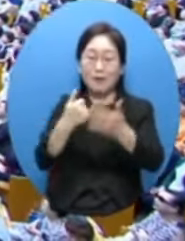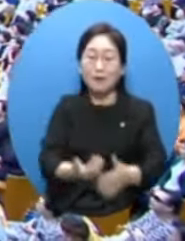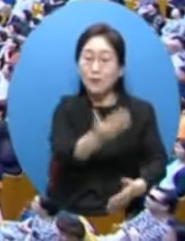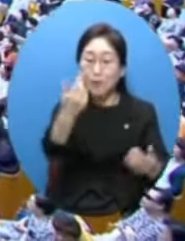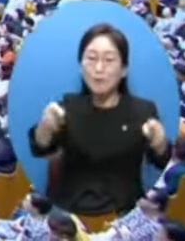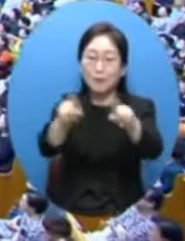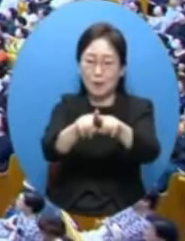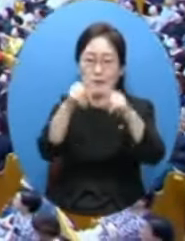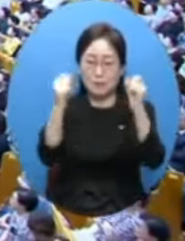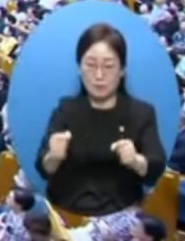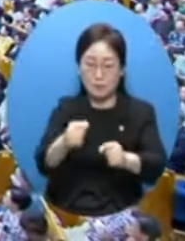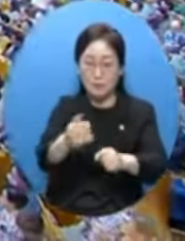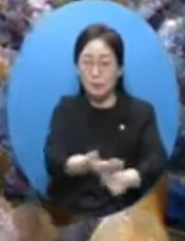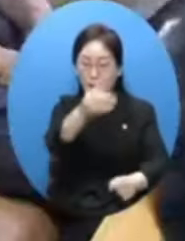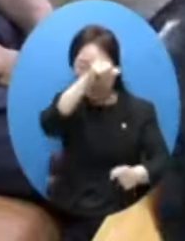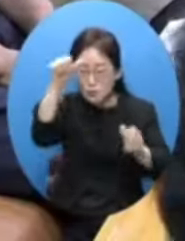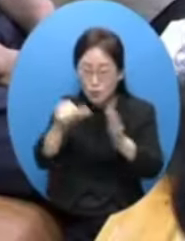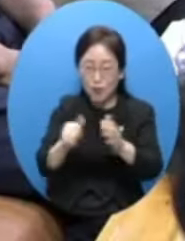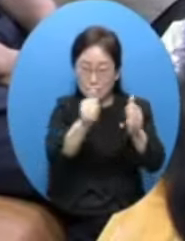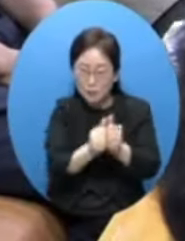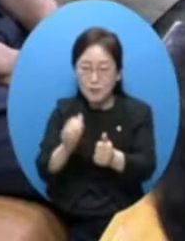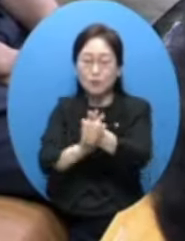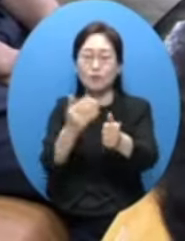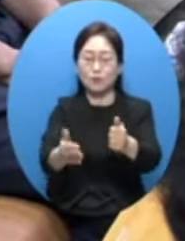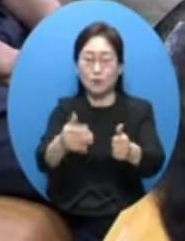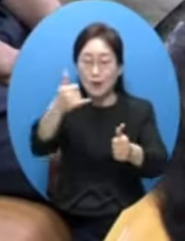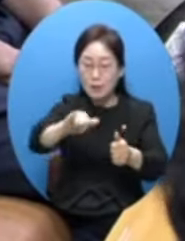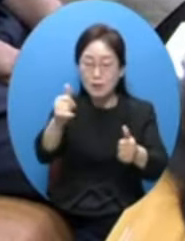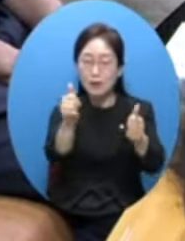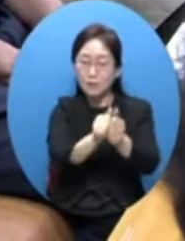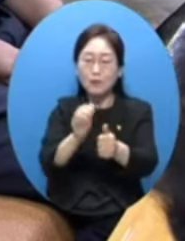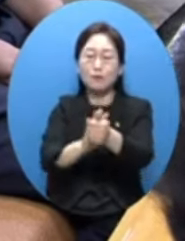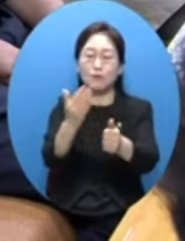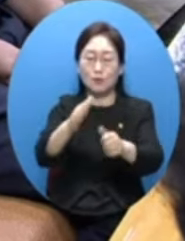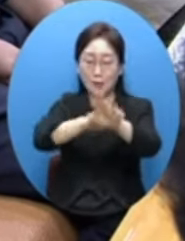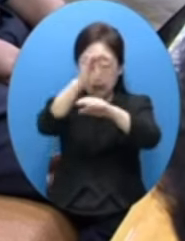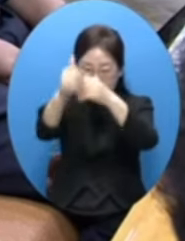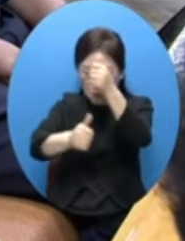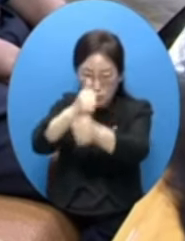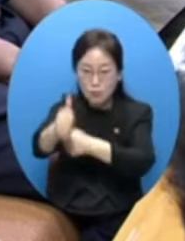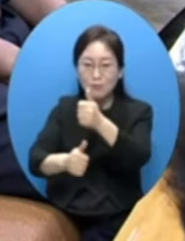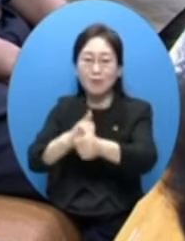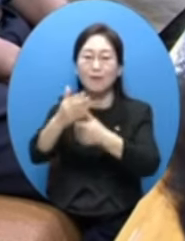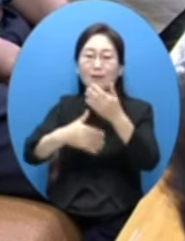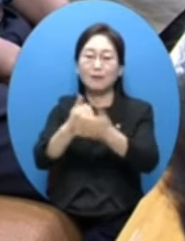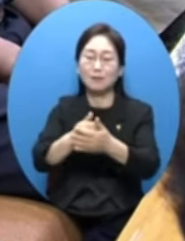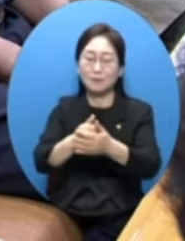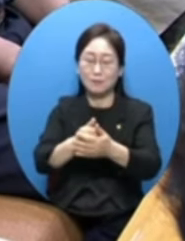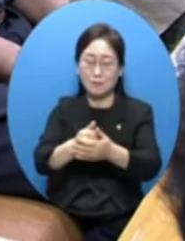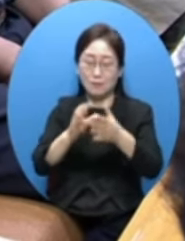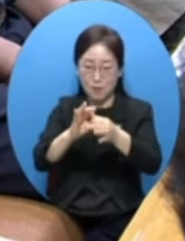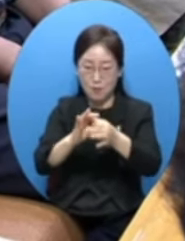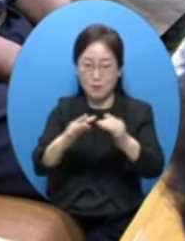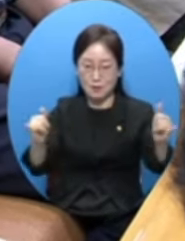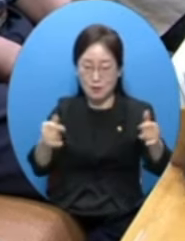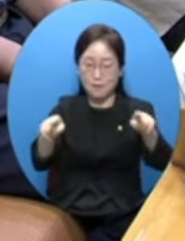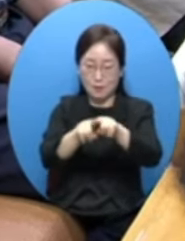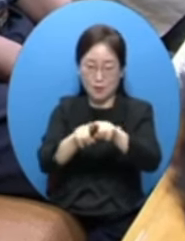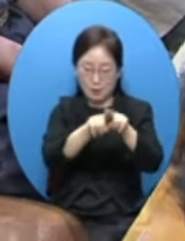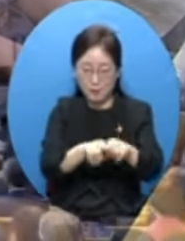함께 하십니다. 여러분의 일생 동안 함께 하시고 여러분 자녀와 함께 하시고 자손만대 하나님의 사람들과 함께하고 계신